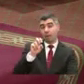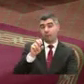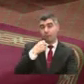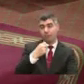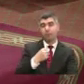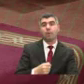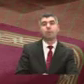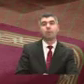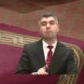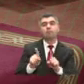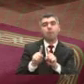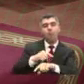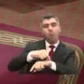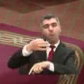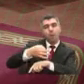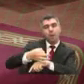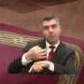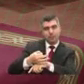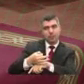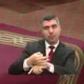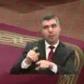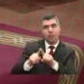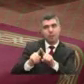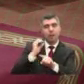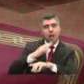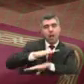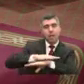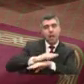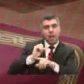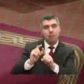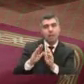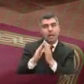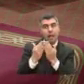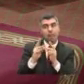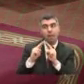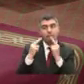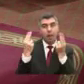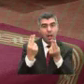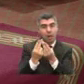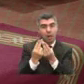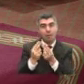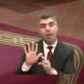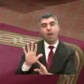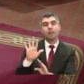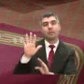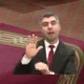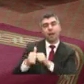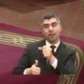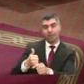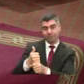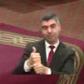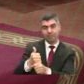زمان المنهاج على المستوى الدولي هو 10 سنوات، وزمان الكتاب المدرسي هو 5 سنوات، حنا وصلنا 14